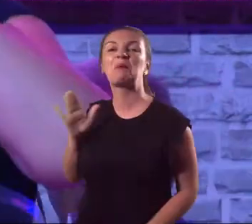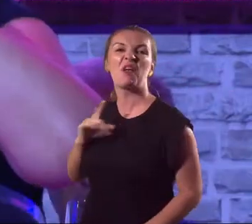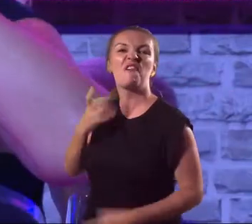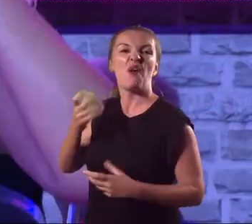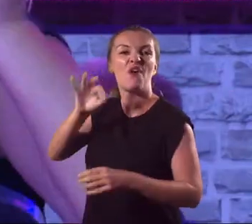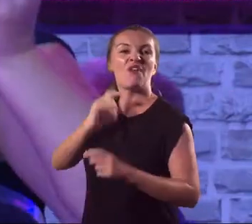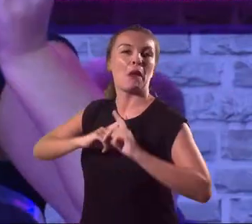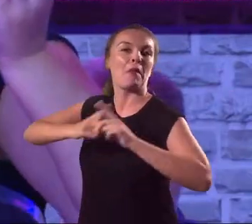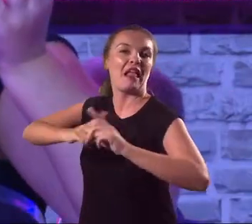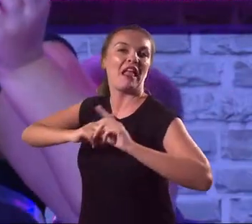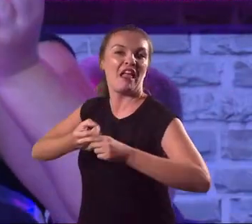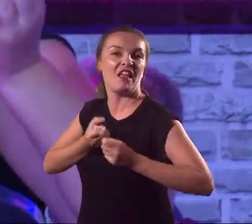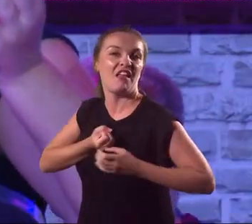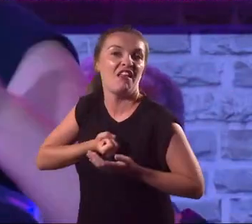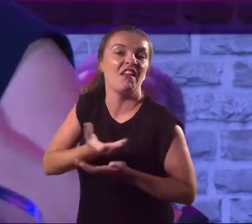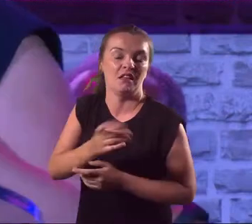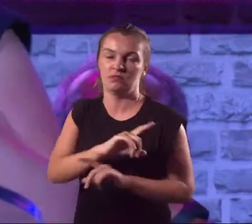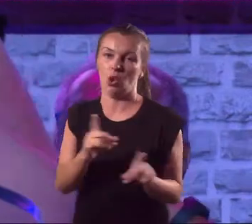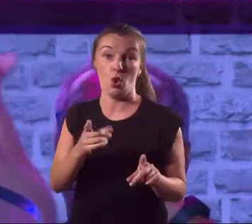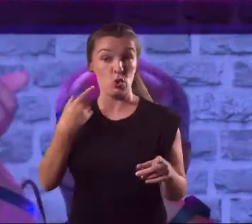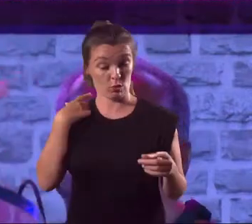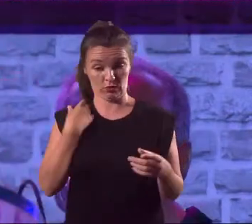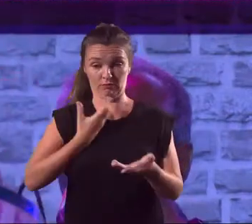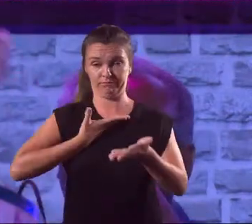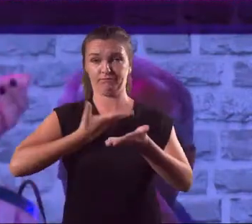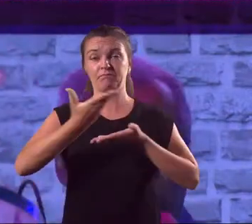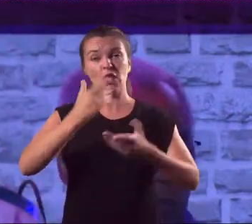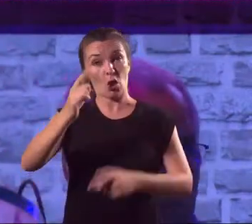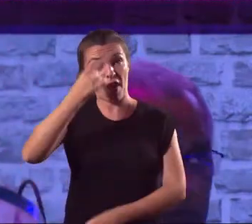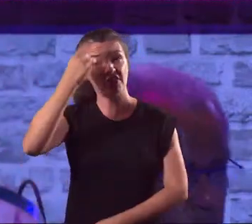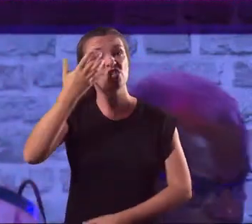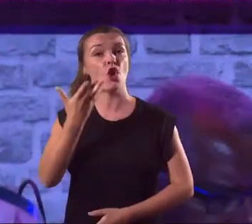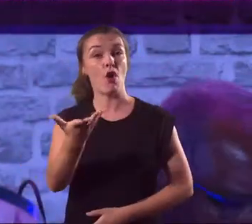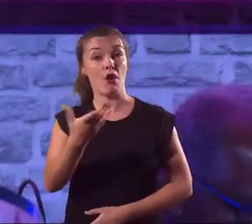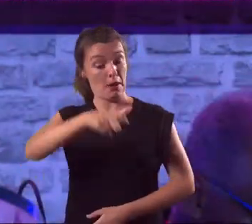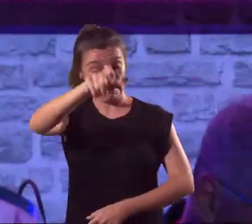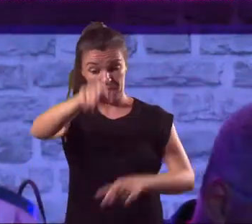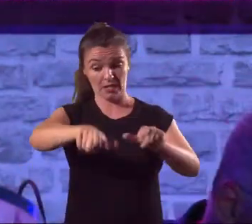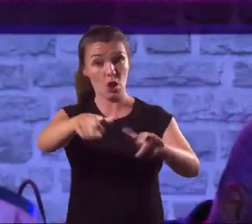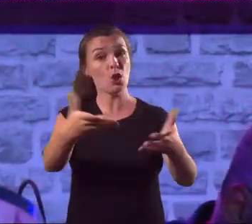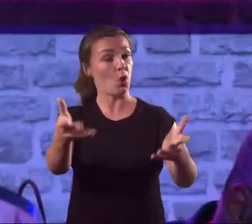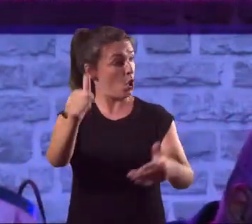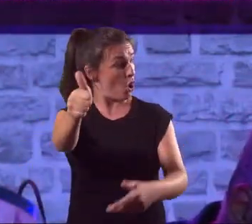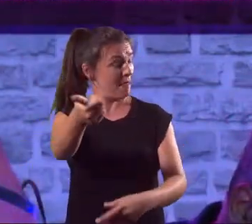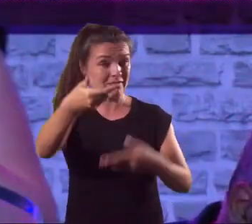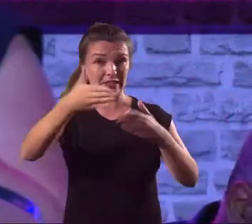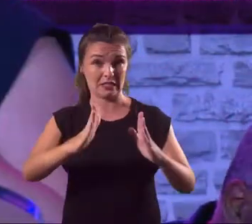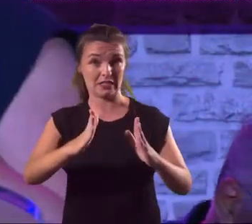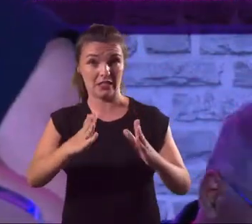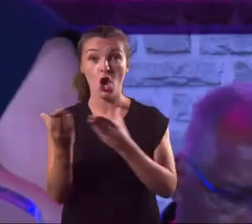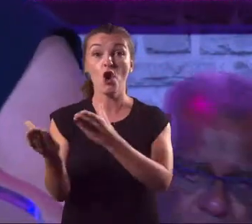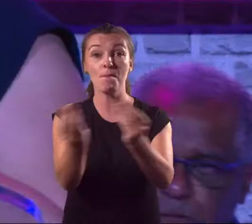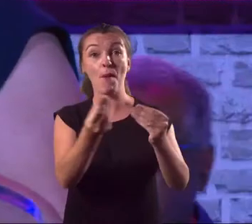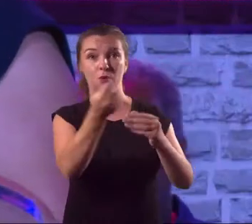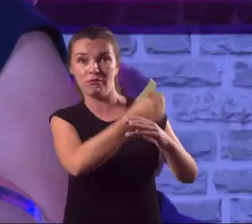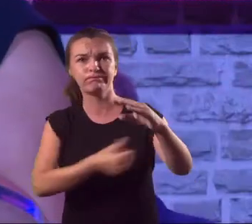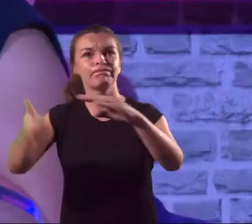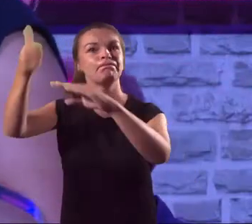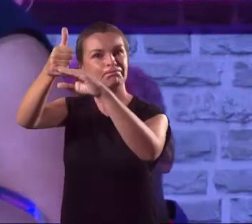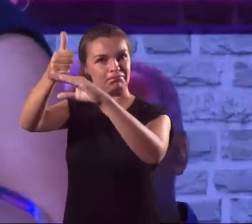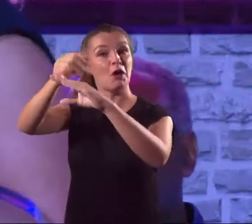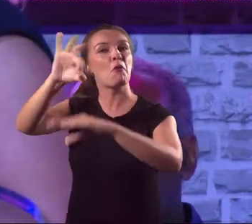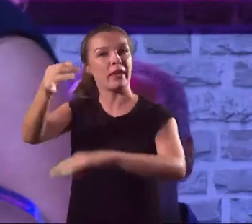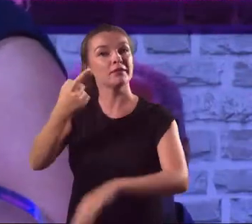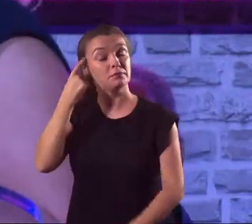Nous parlons à l'intelligence des gens. Ce n'est pas être électoraliste, c'est juste dire les gens doivent décider dans ce pays, c'est le peuple qui est souverain. Et